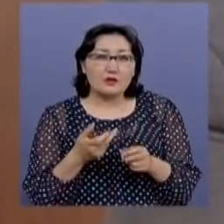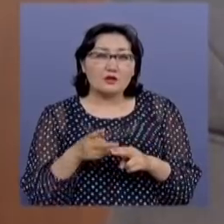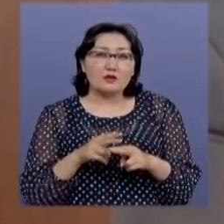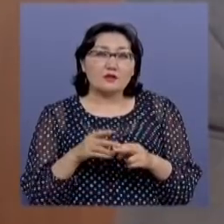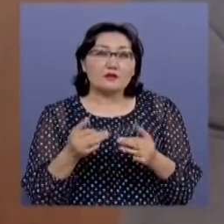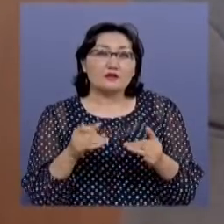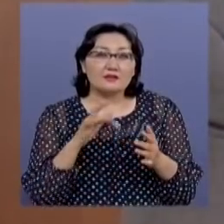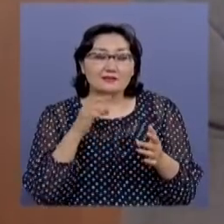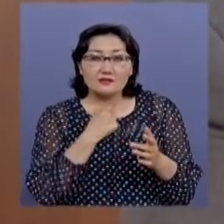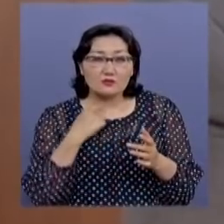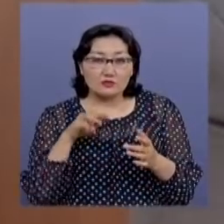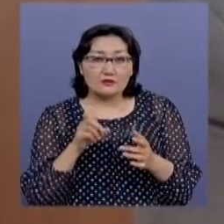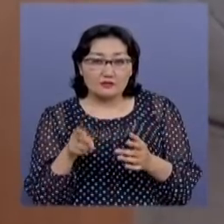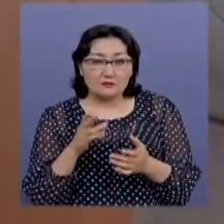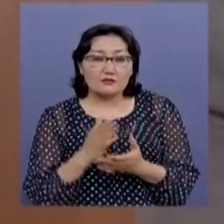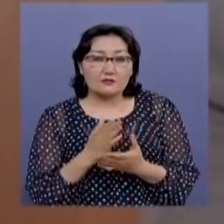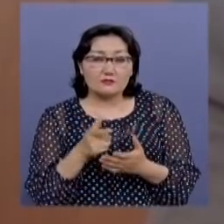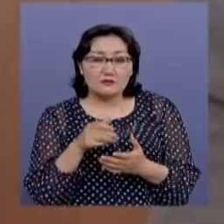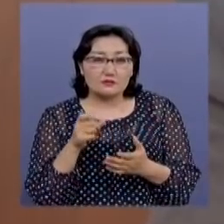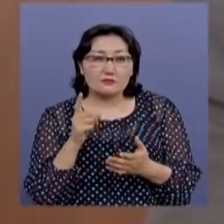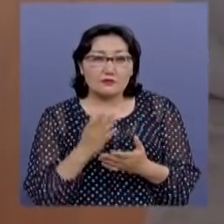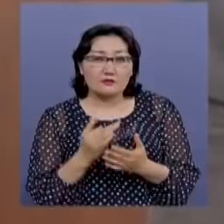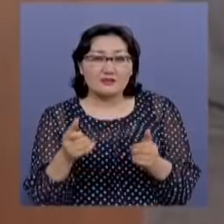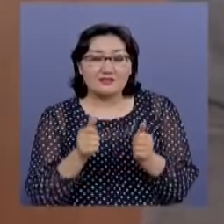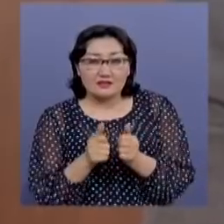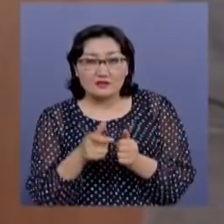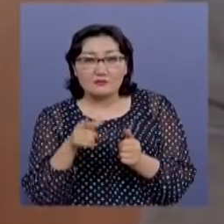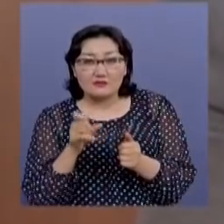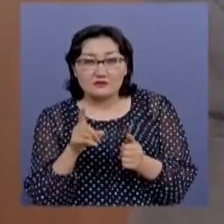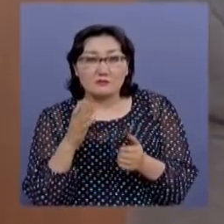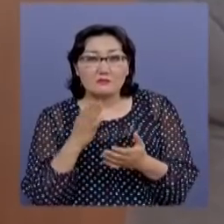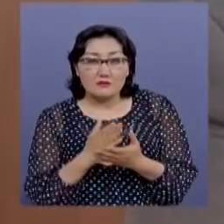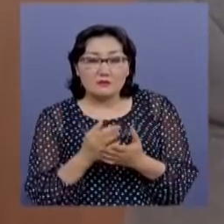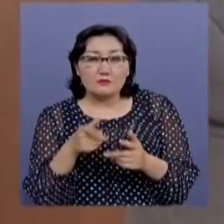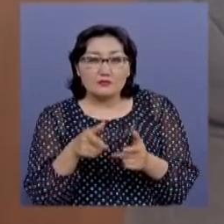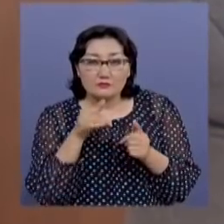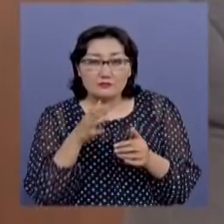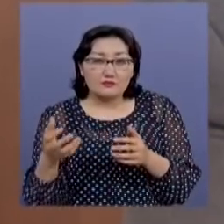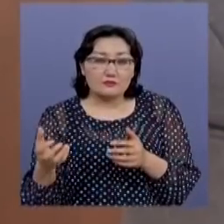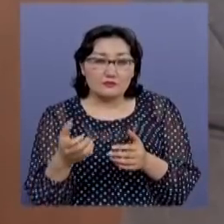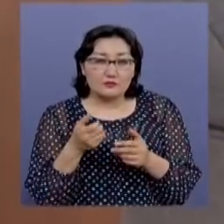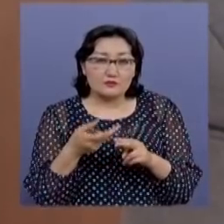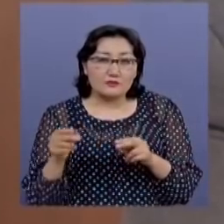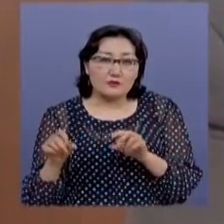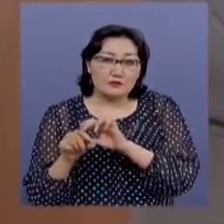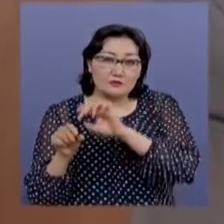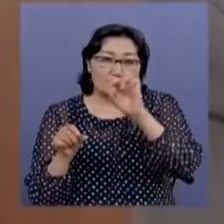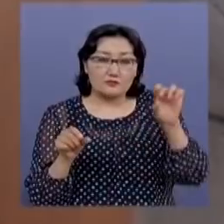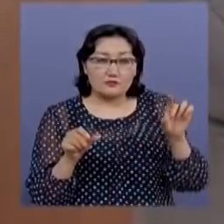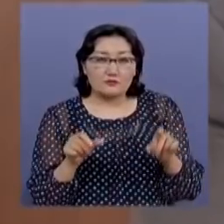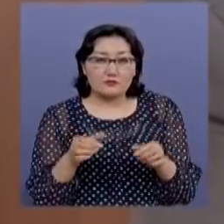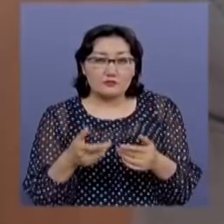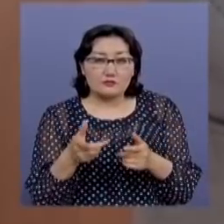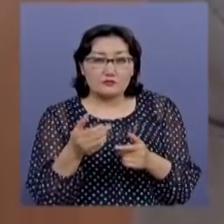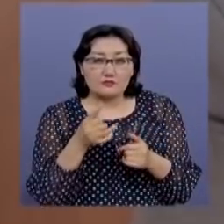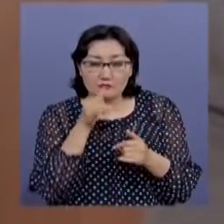Осы жерден алынып, Талдықорғанға барды газ. Біз мына газдың түбін дергесінде тұрып, халықтың кішкене возмущениесі бар. Міне біз іргемізде тұр ғой, міне жерде бір 100 метр жерде тұр. Біз